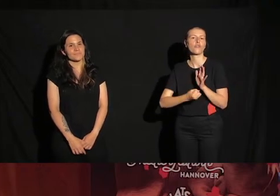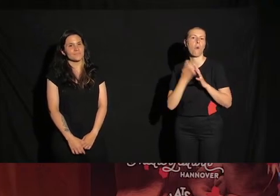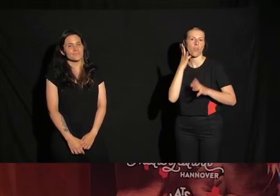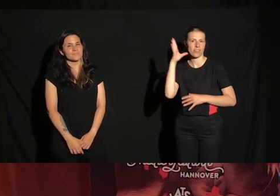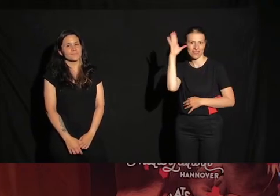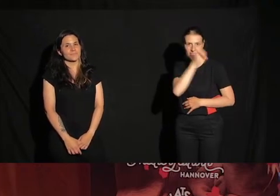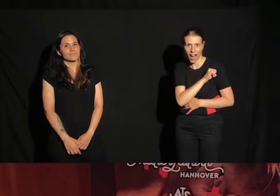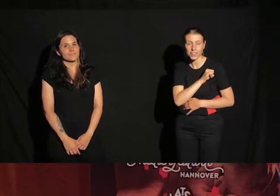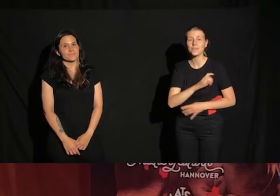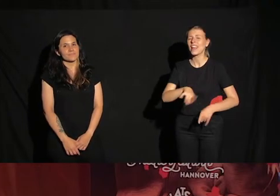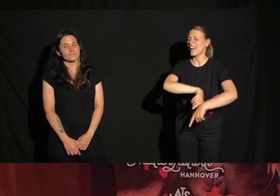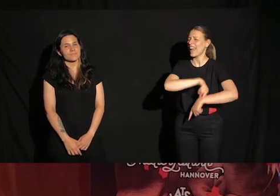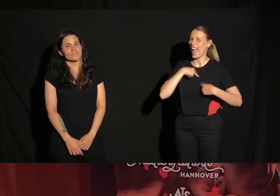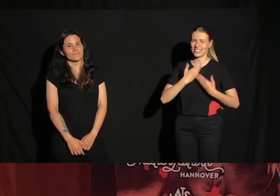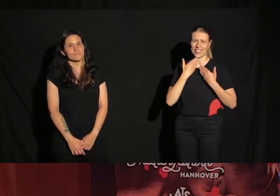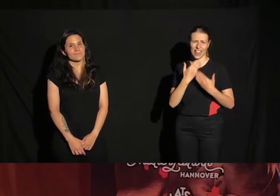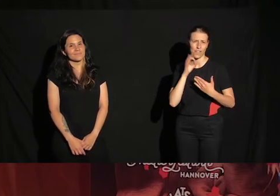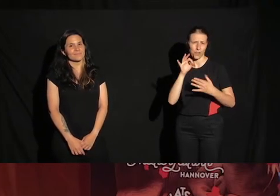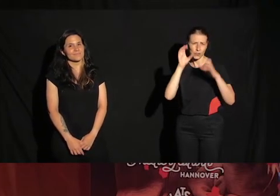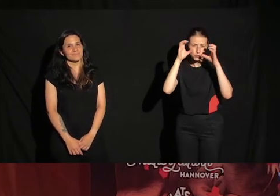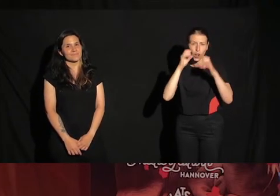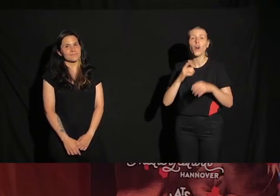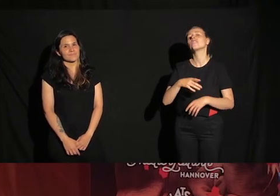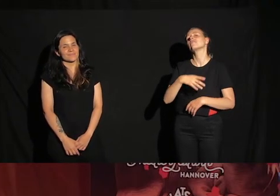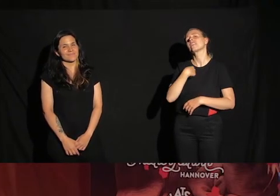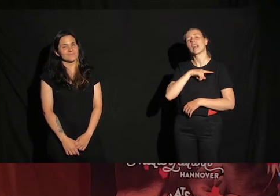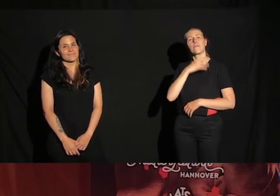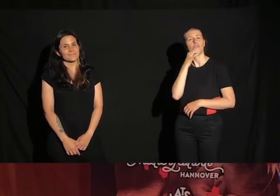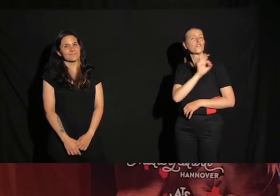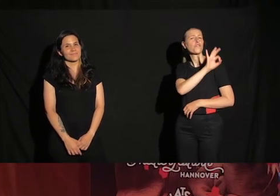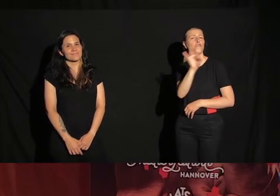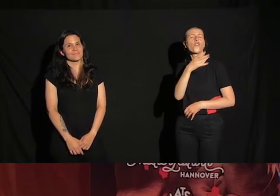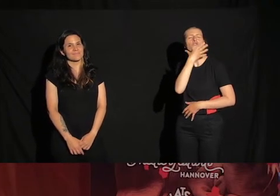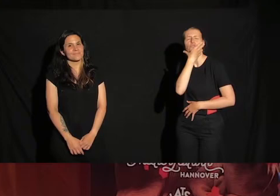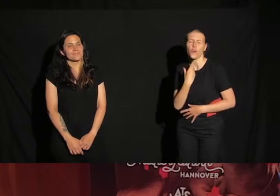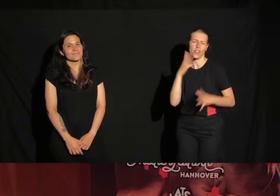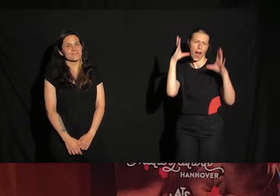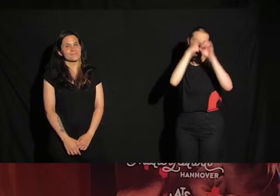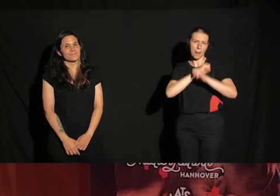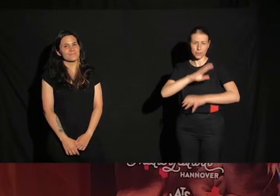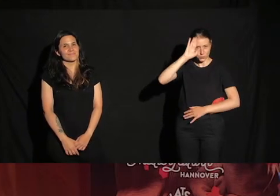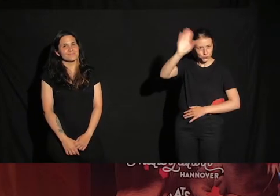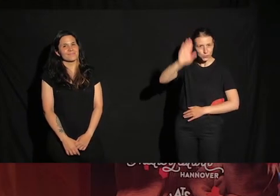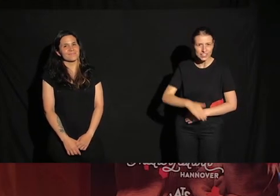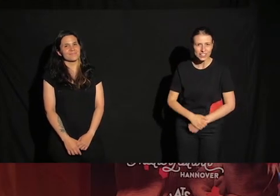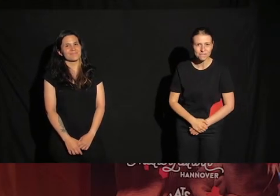Herzlichen Dank fürs Zuschauen und noch einen wunderschönen Abend. Tschüss.